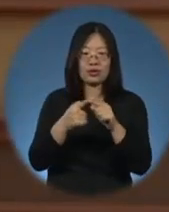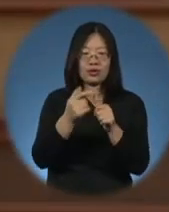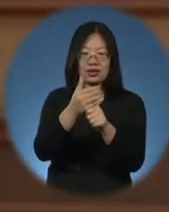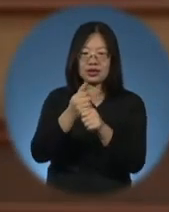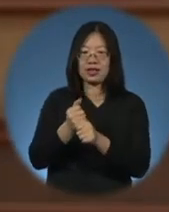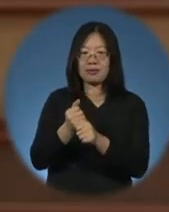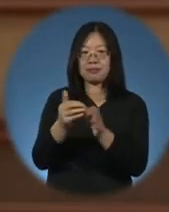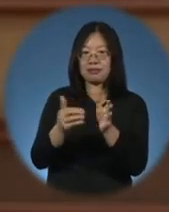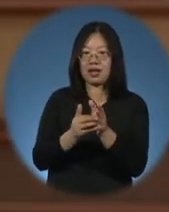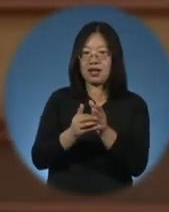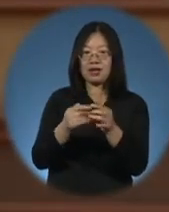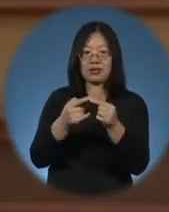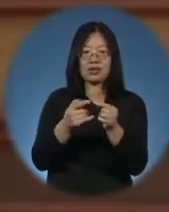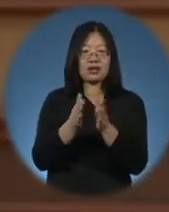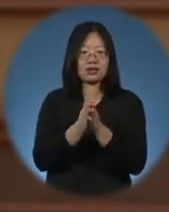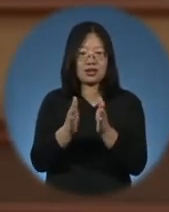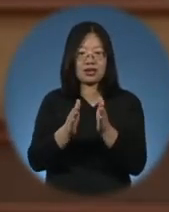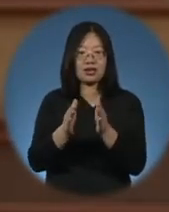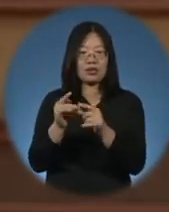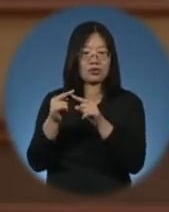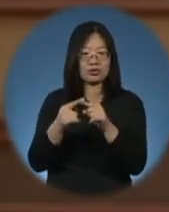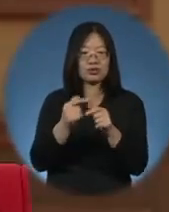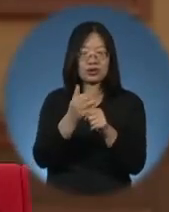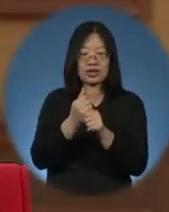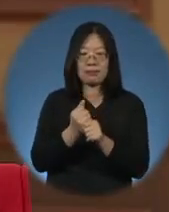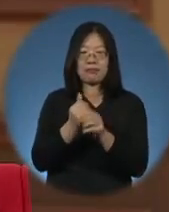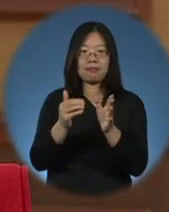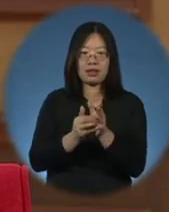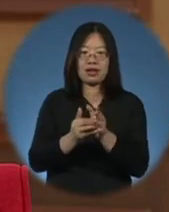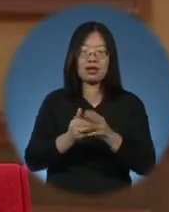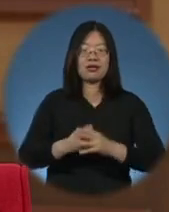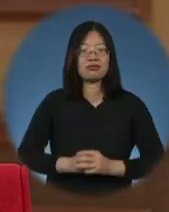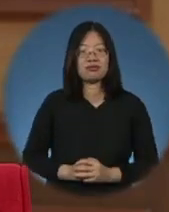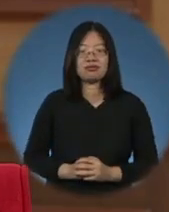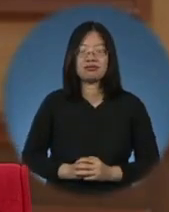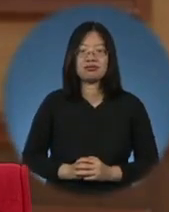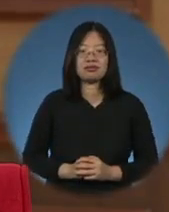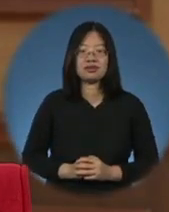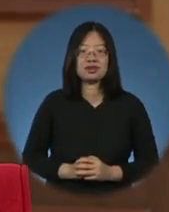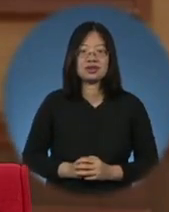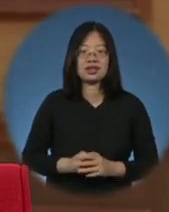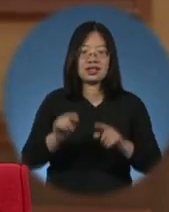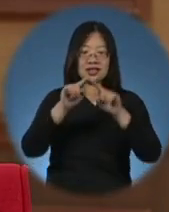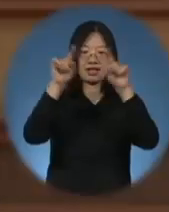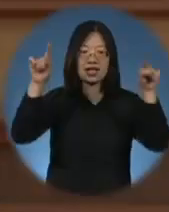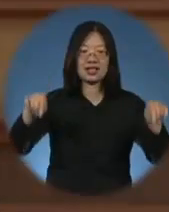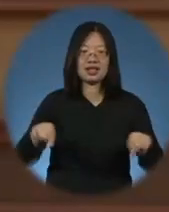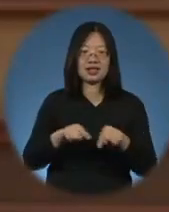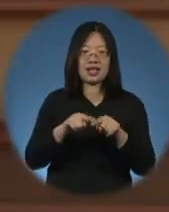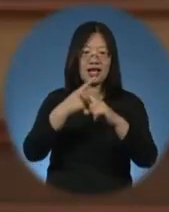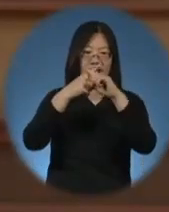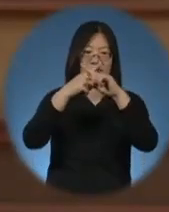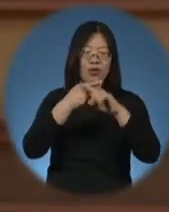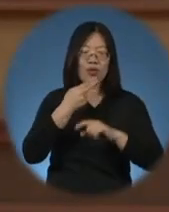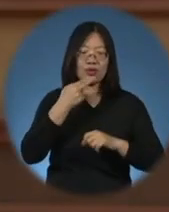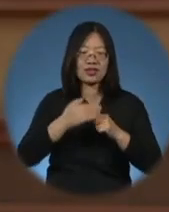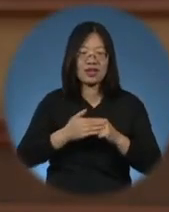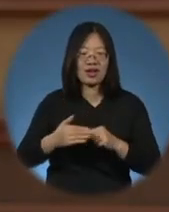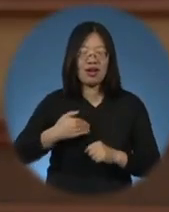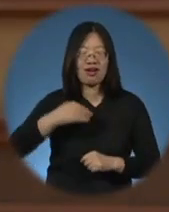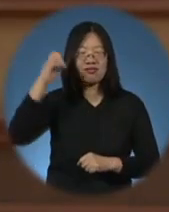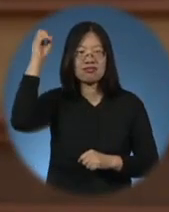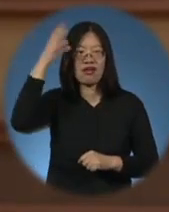예. 먼저 시작하고 무조건 잡아라. 예. 근데 이 저 사각형 사이에 X표가 없다 그러니까 갑자기